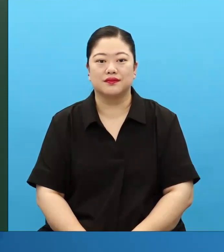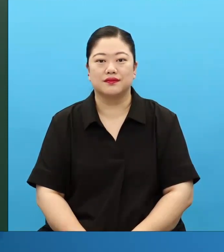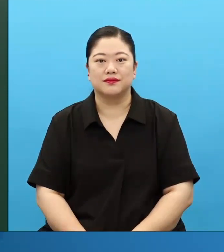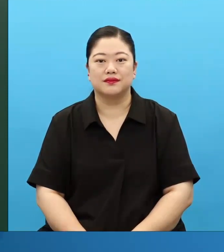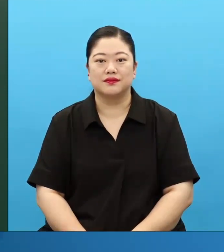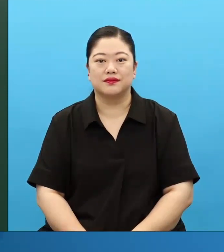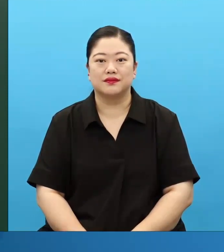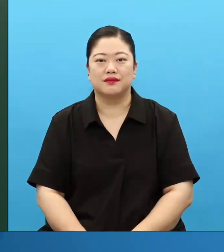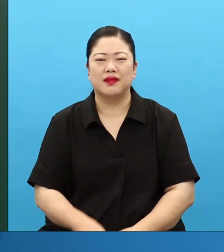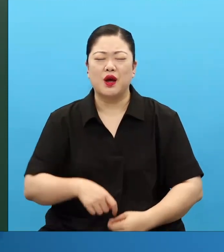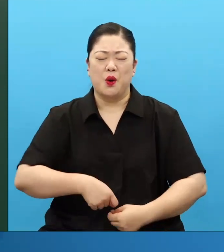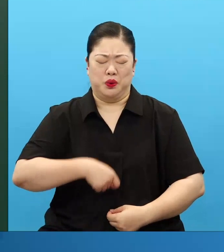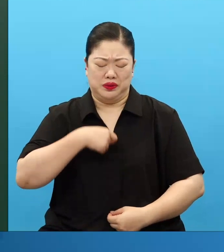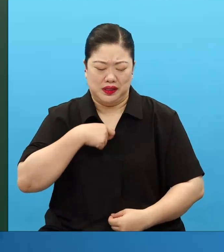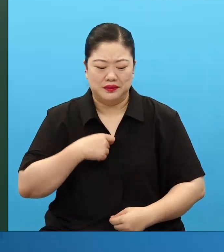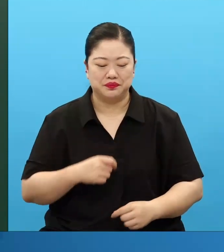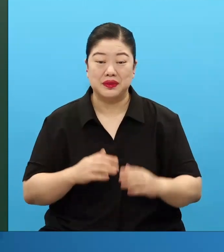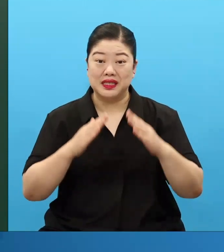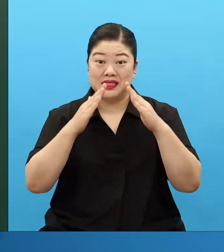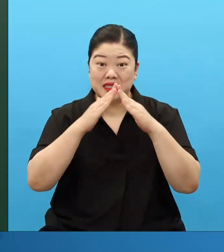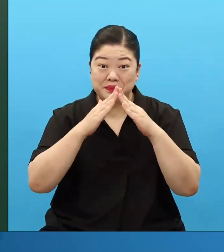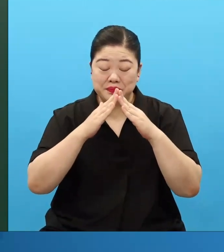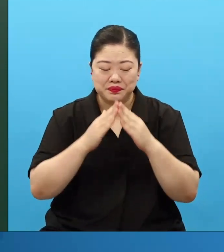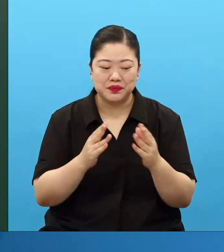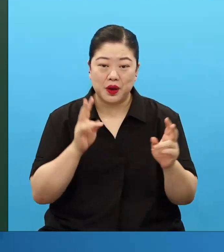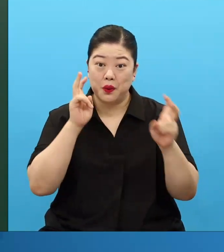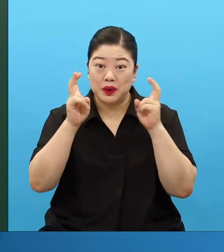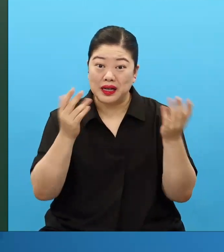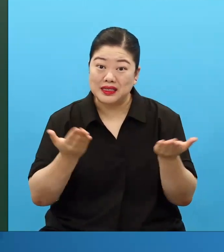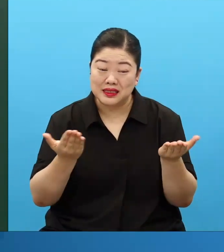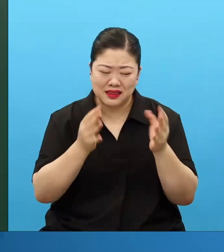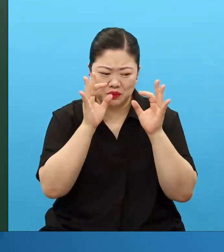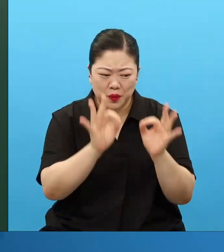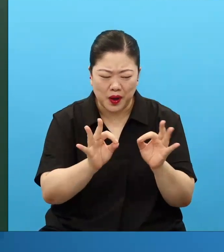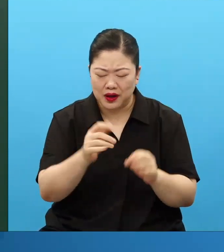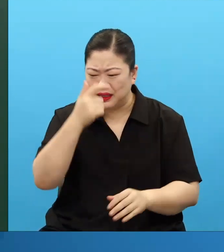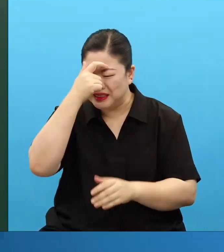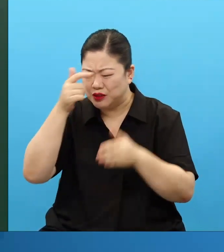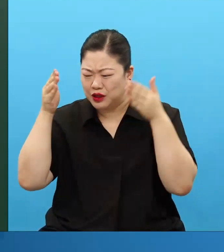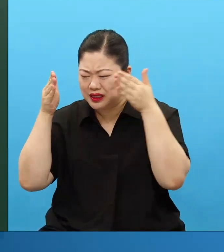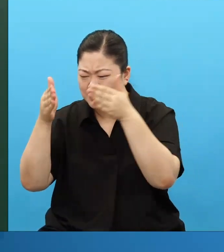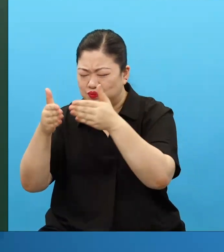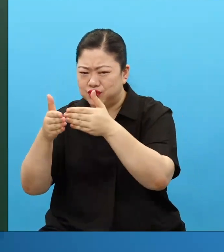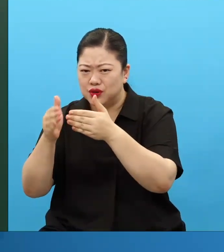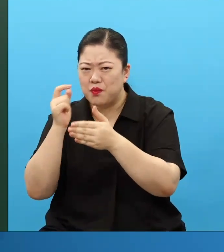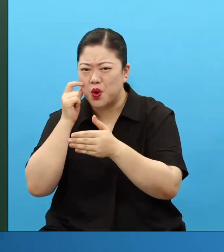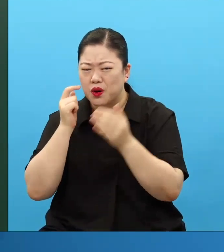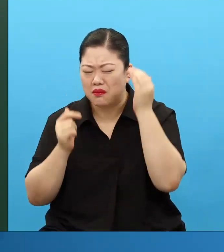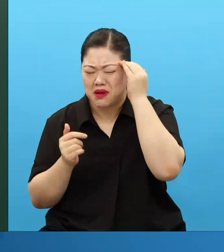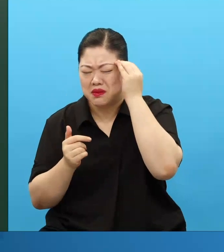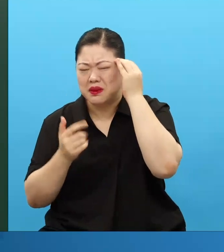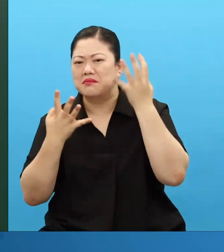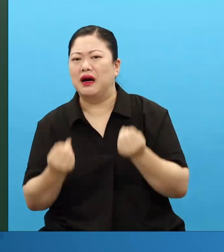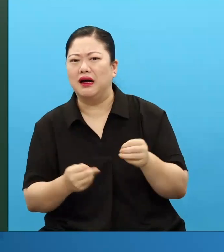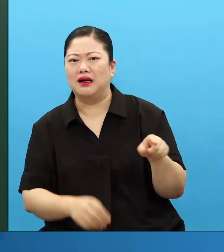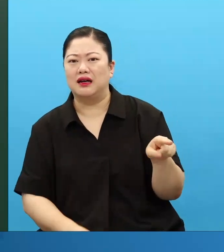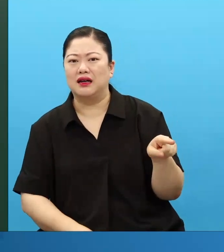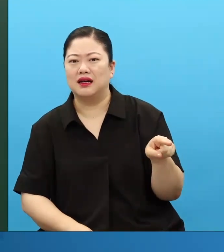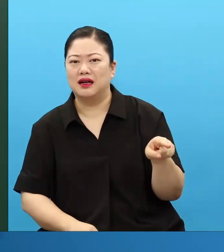when I first began my church in Busan, I thought about how we can spread this evangelism movement, this Tarakbang movement, and I thought about that 24 hours a 예, day. 24한다는